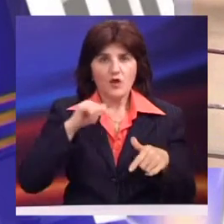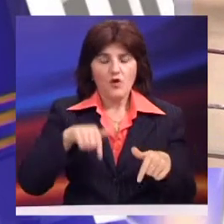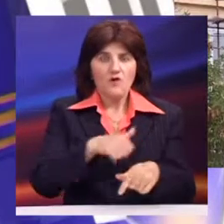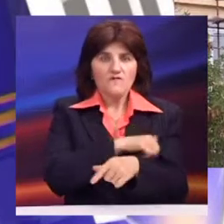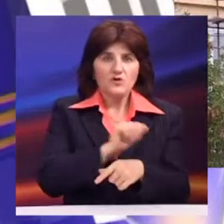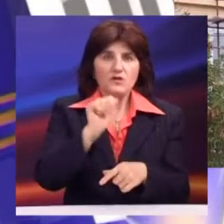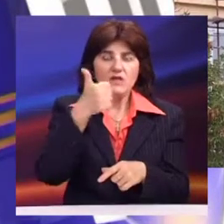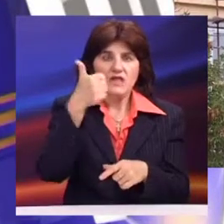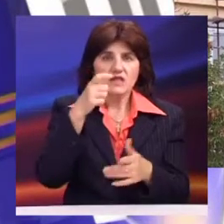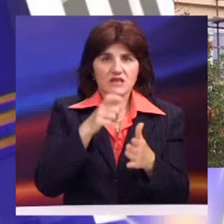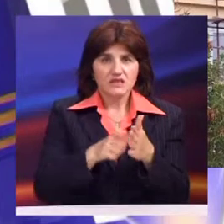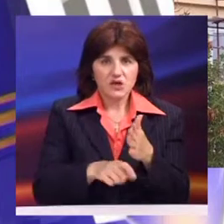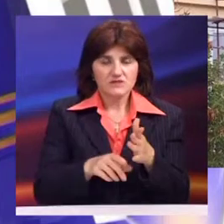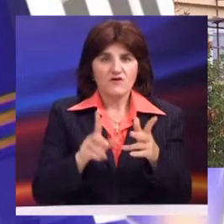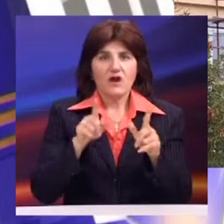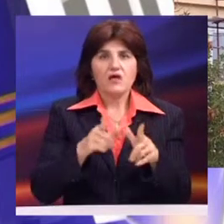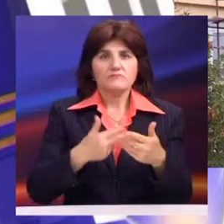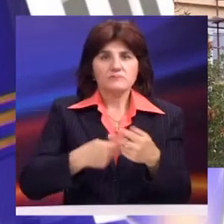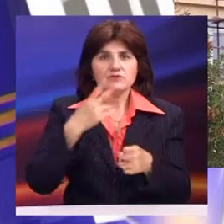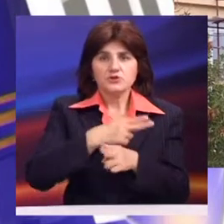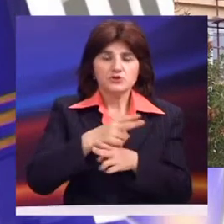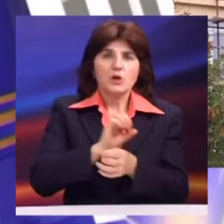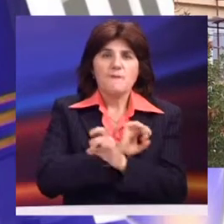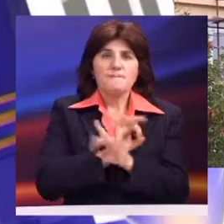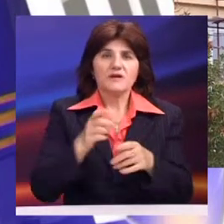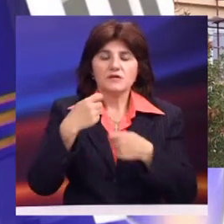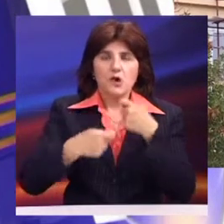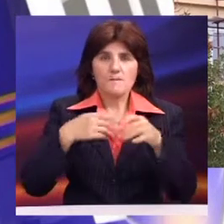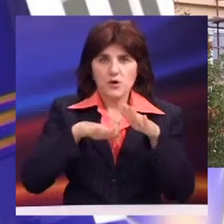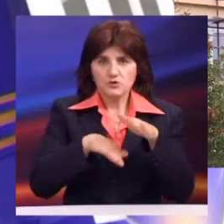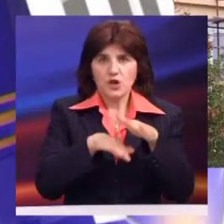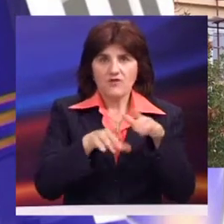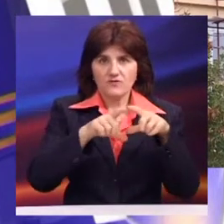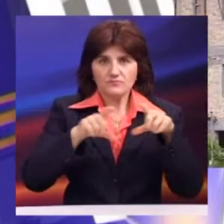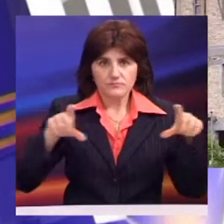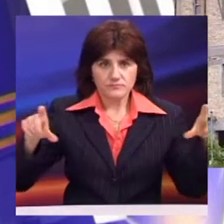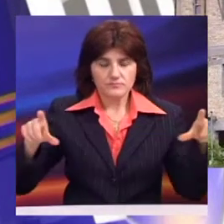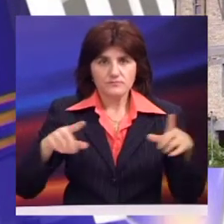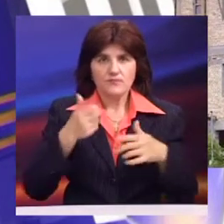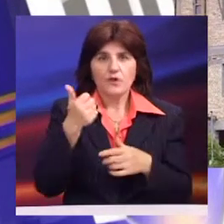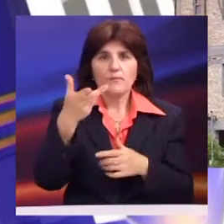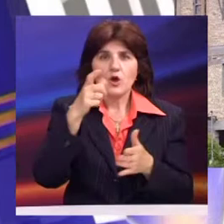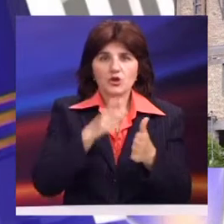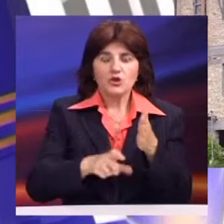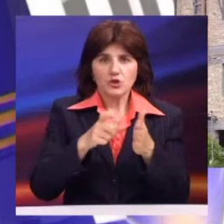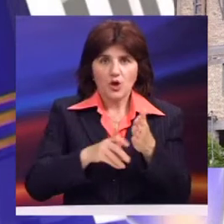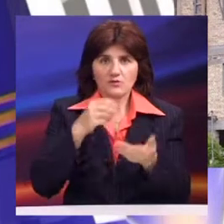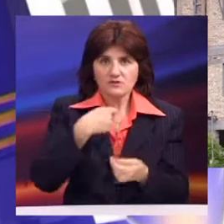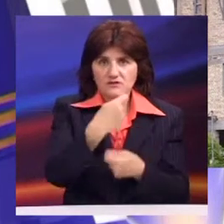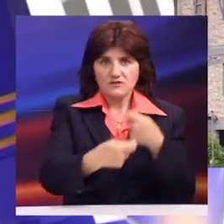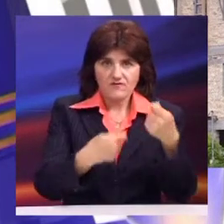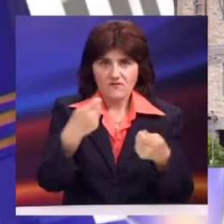godini izdata i 1 dozvola za zgradu bez poslovnih objekata. U prvih 6 mjeseci ove godine broj dozvola koje se odnose